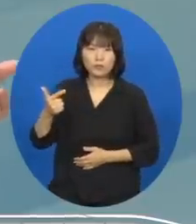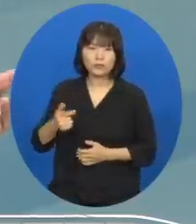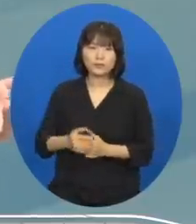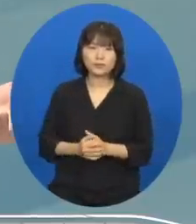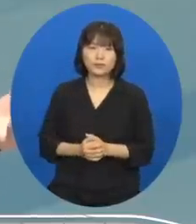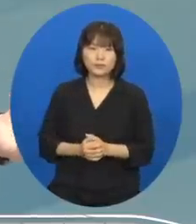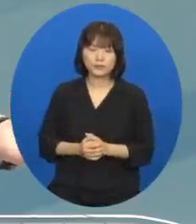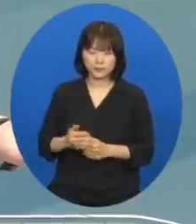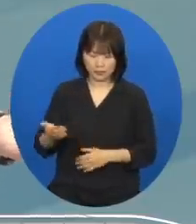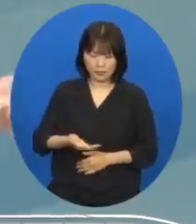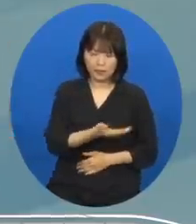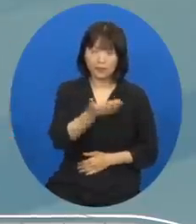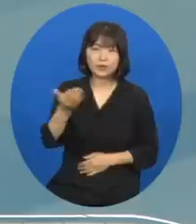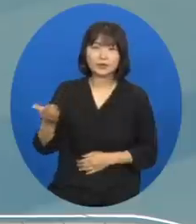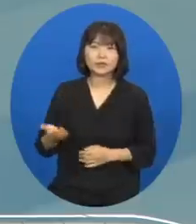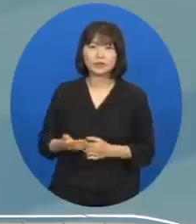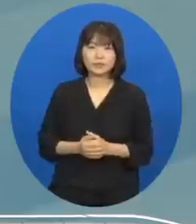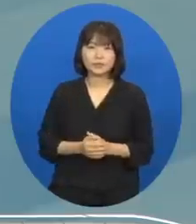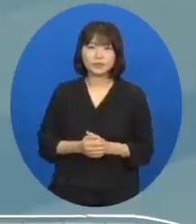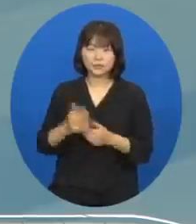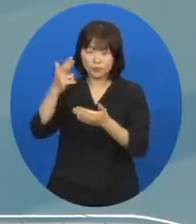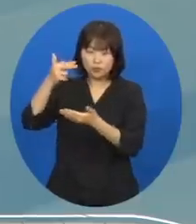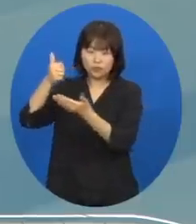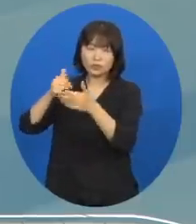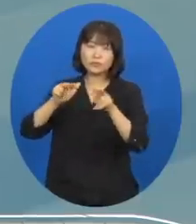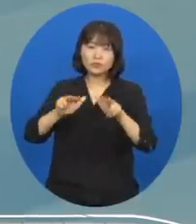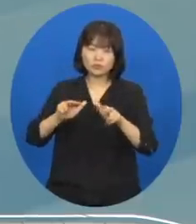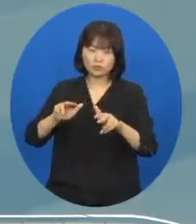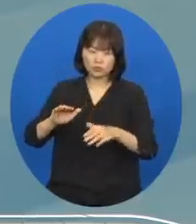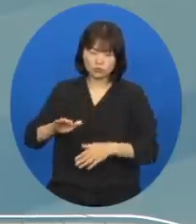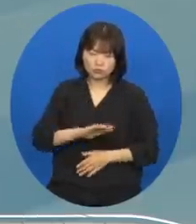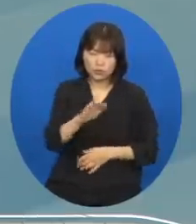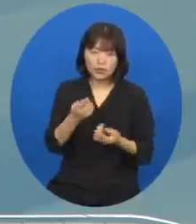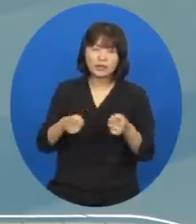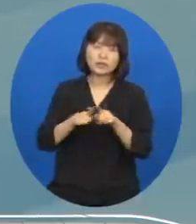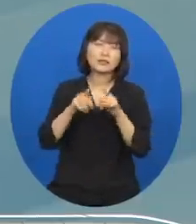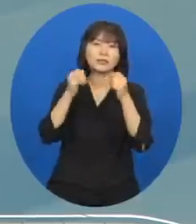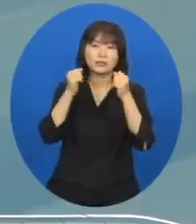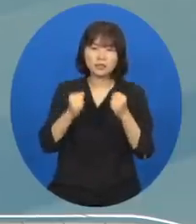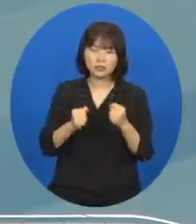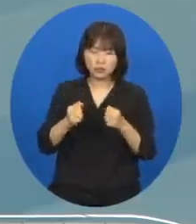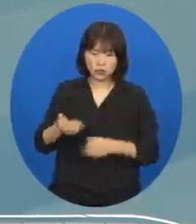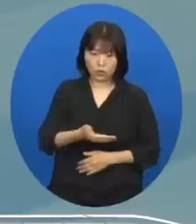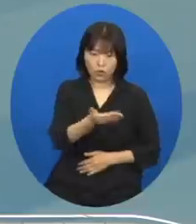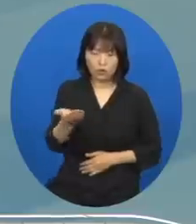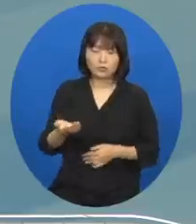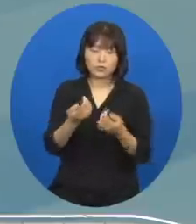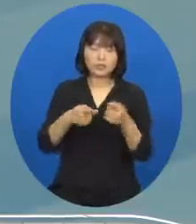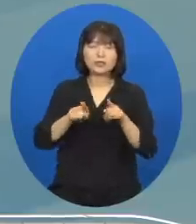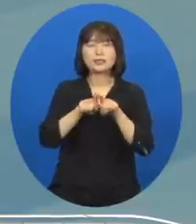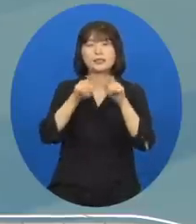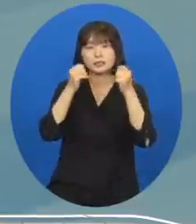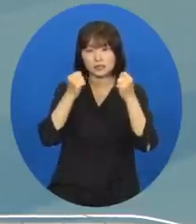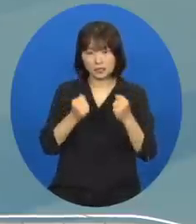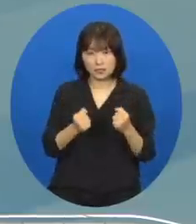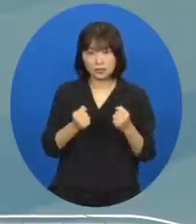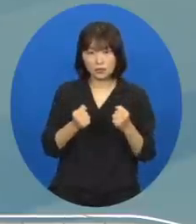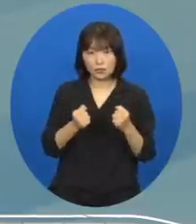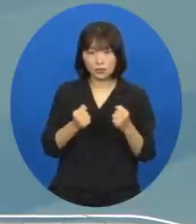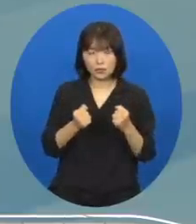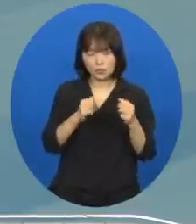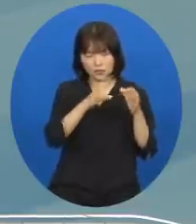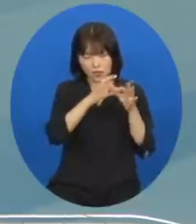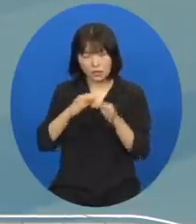여러분, 주님은 지금도 우리와 같이 계시고 여러분과도 같이 계시고 그리고